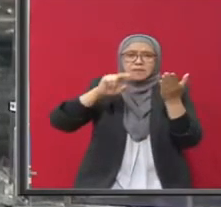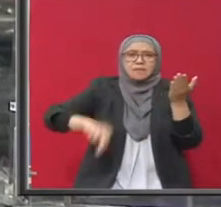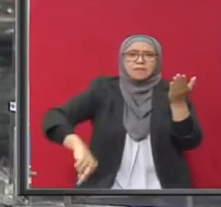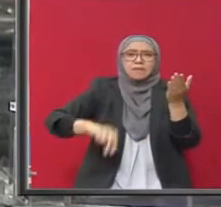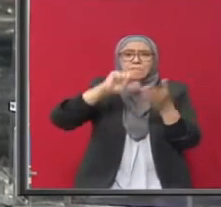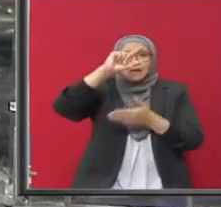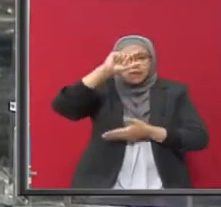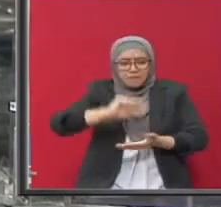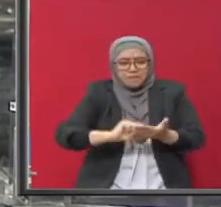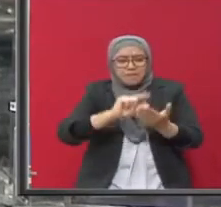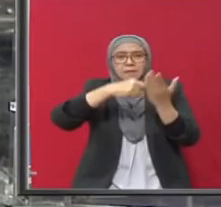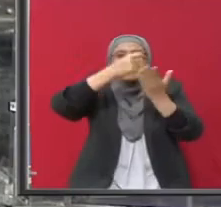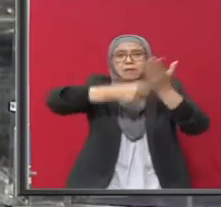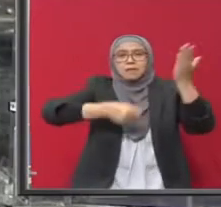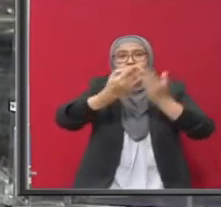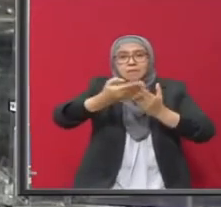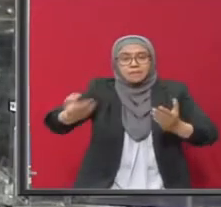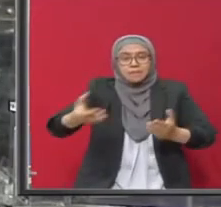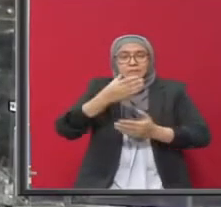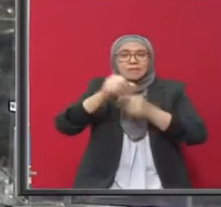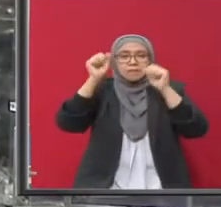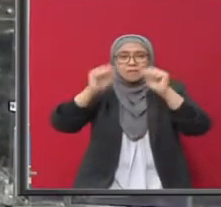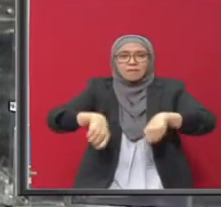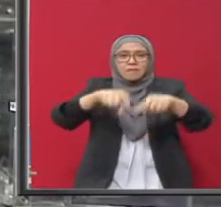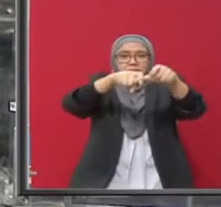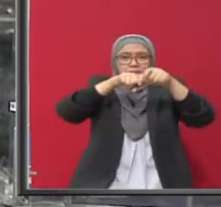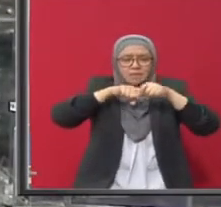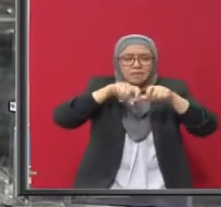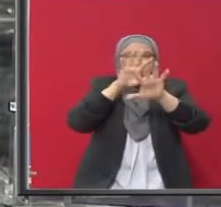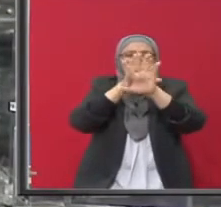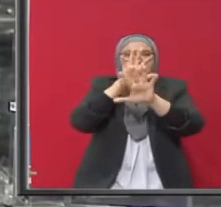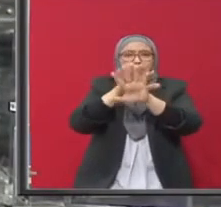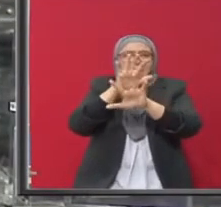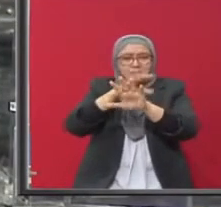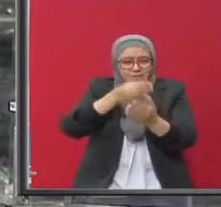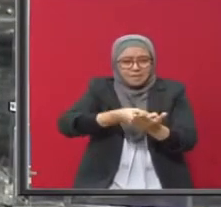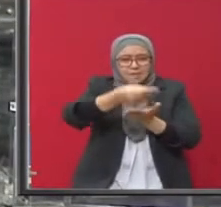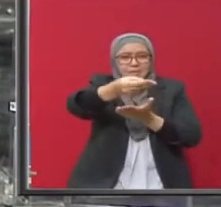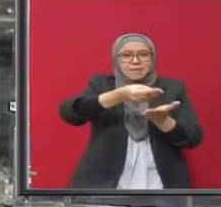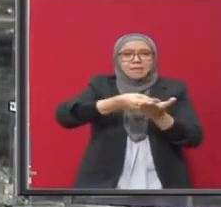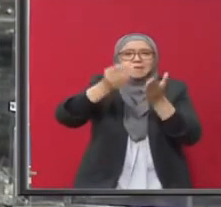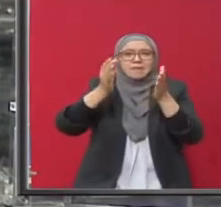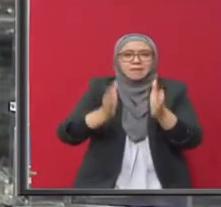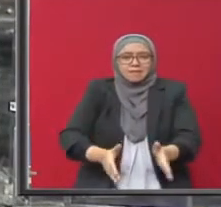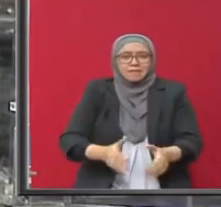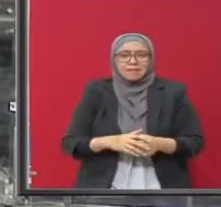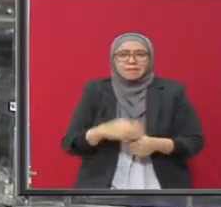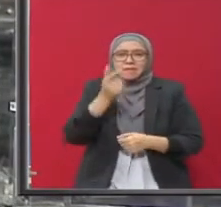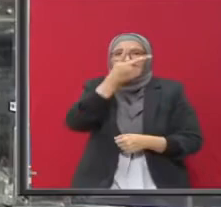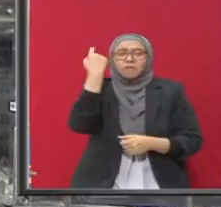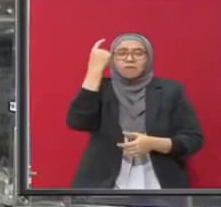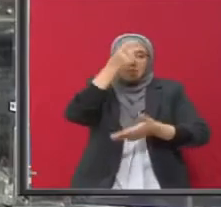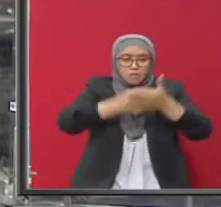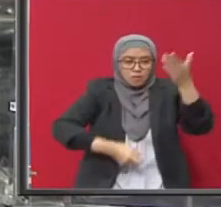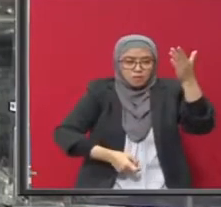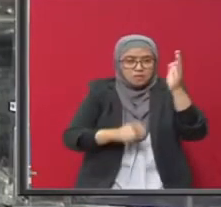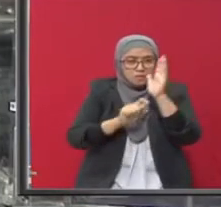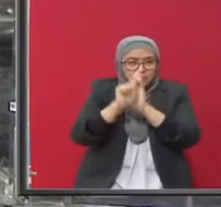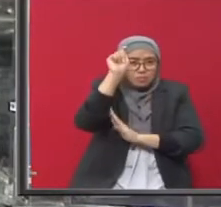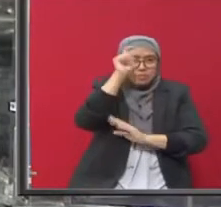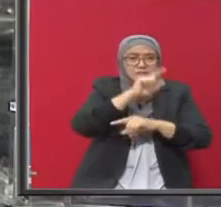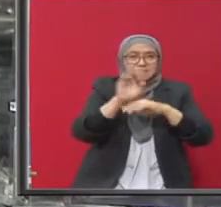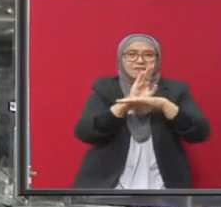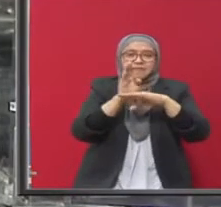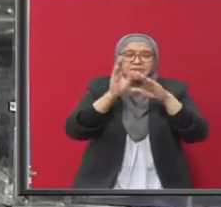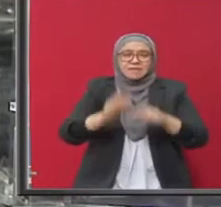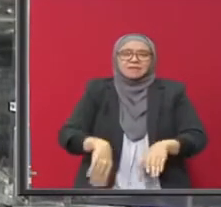harga barangan mereka sekaligus menarik lebih ramai pembeli. Disebabkan teks cukai yang tinggi, para